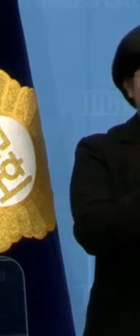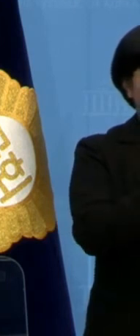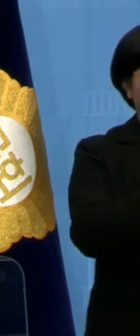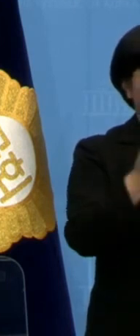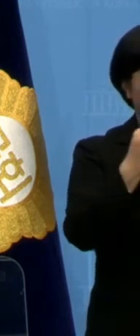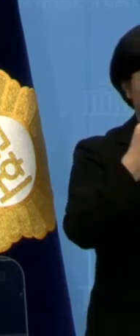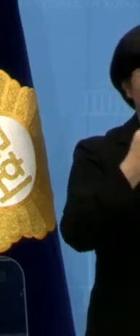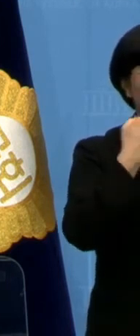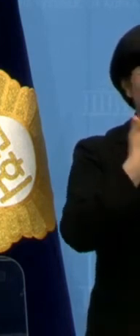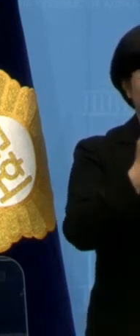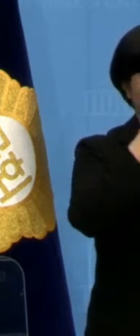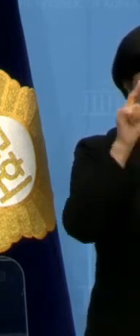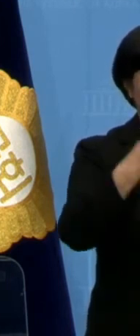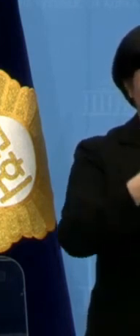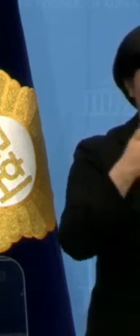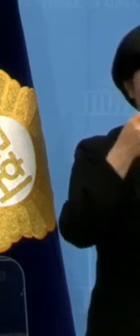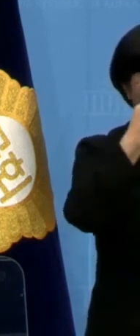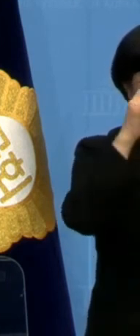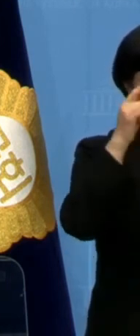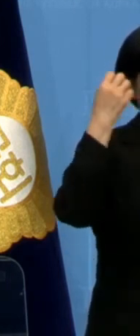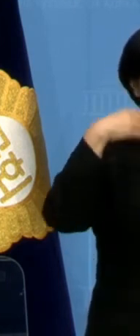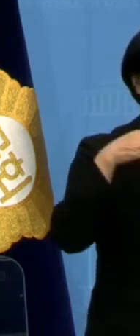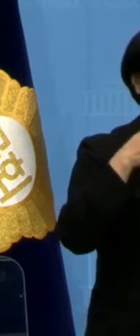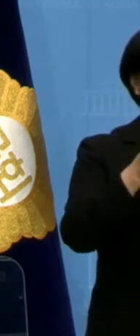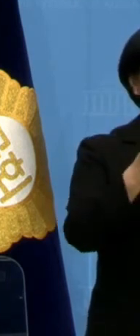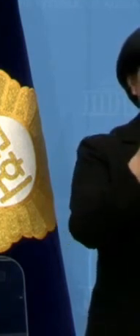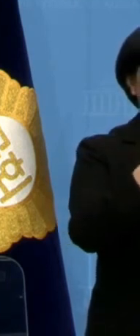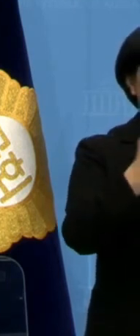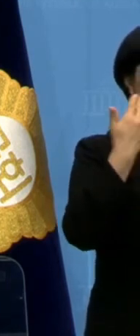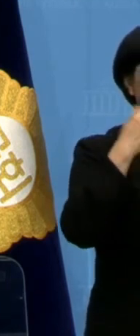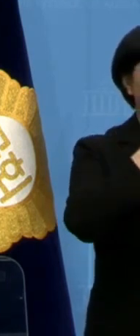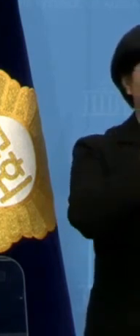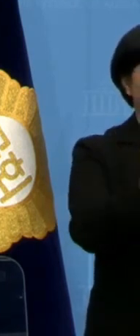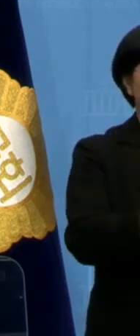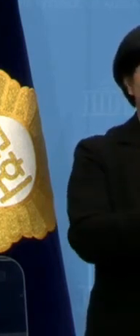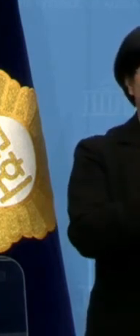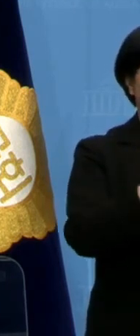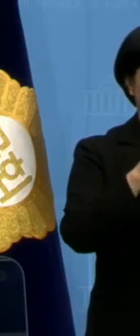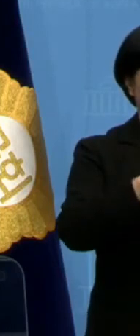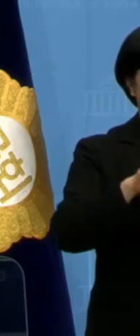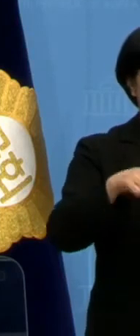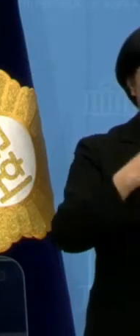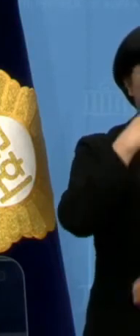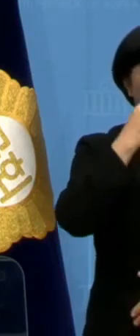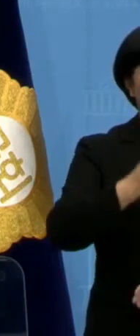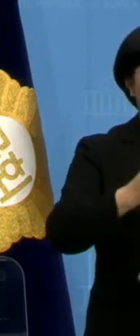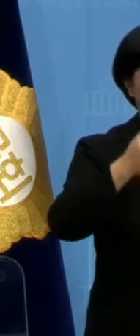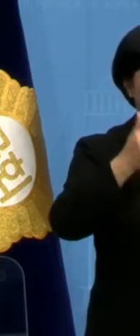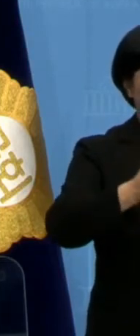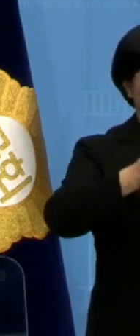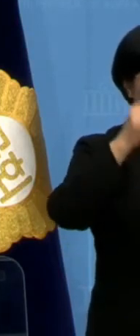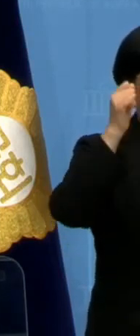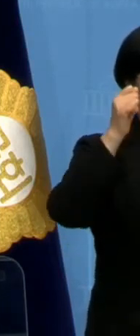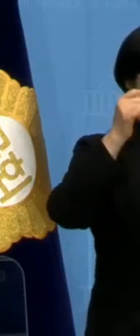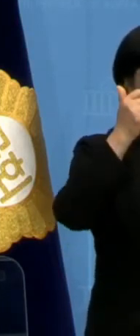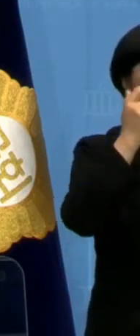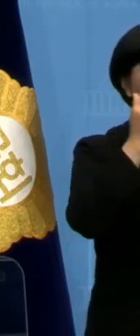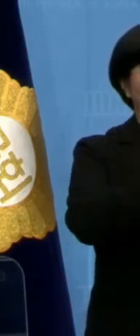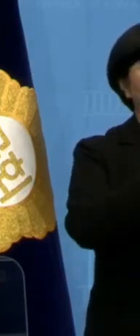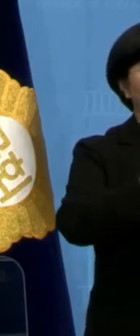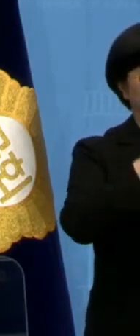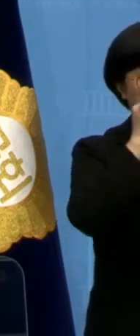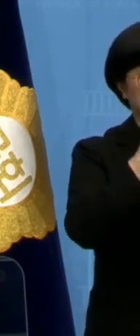부산대 의학전문대학원 입학 부정의 주도적인 역할을 했다는 것이 정경심 1심 재판 결과 명백히